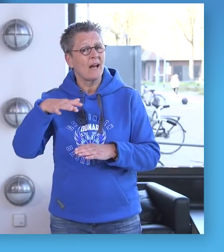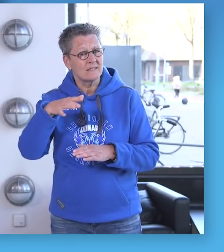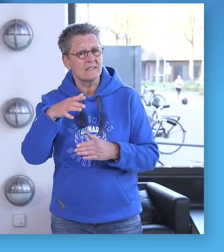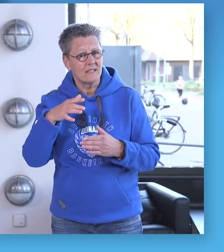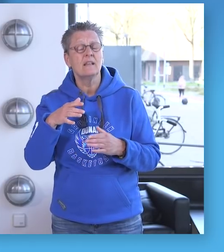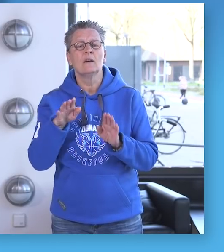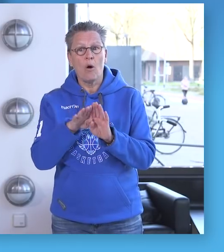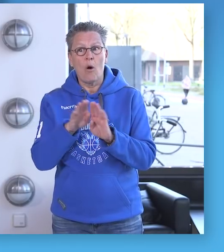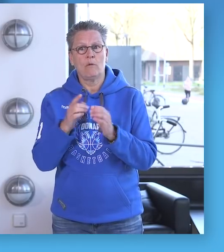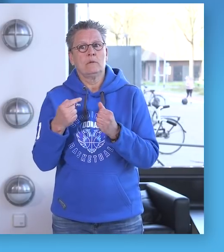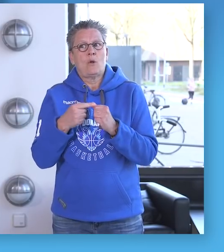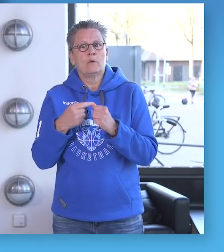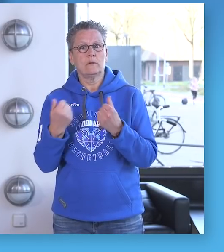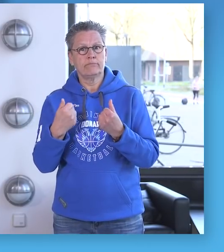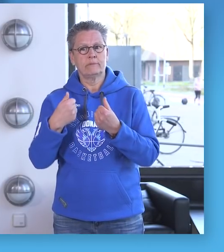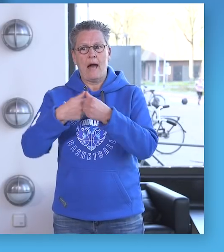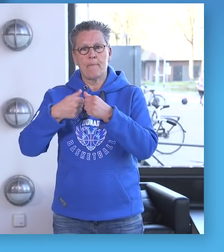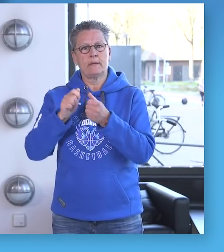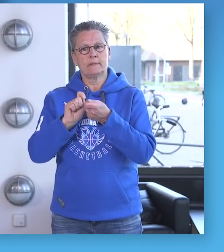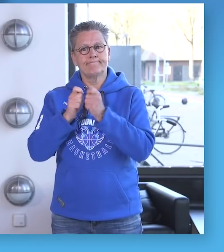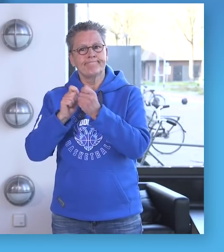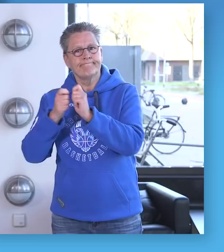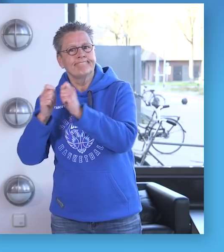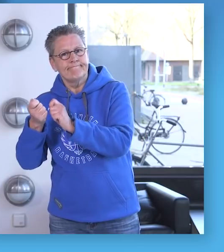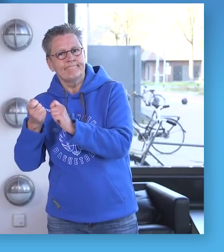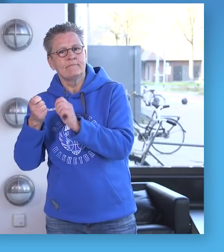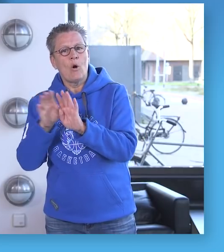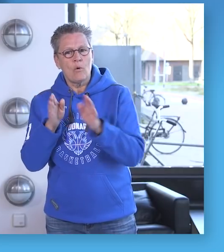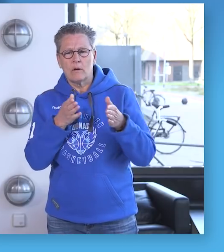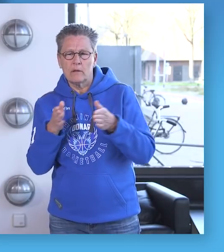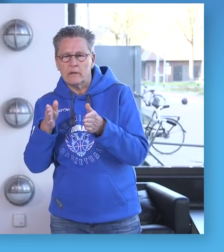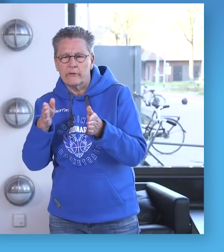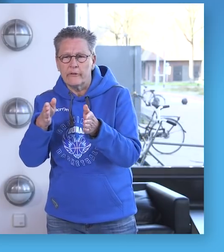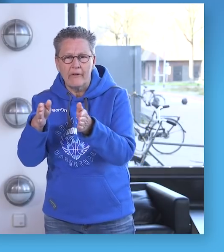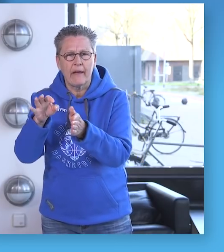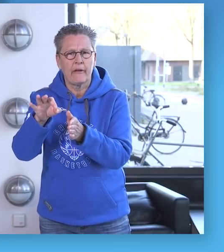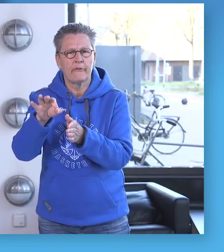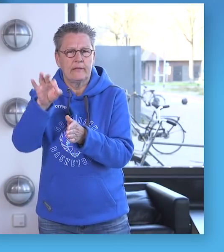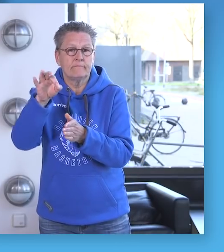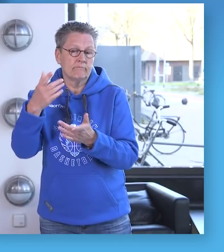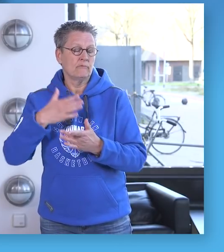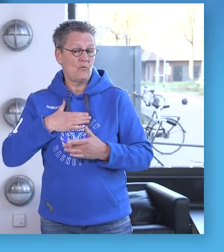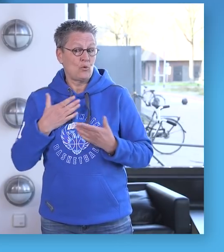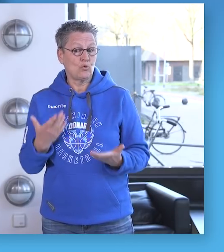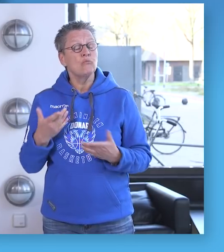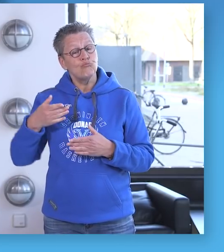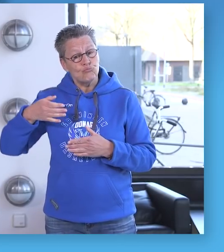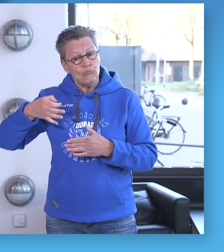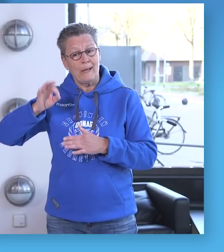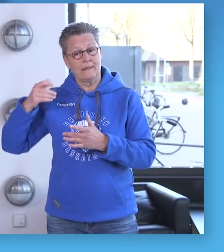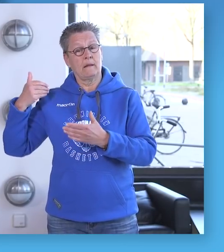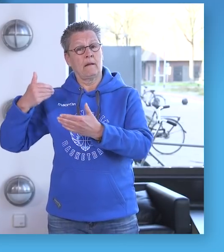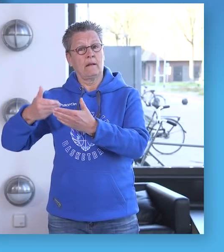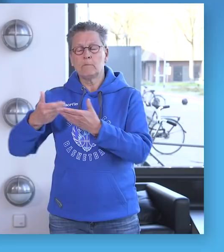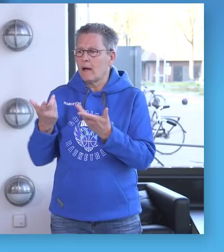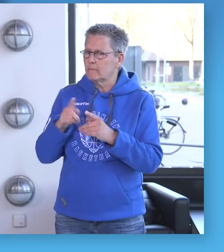ook wel wat aanpassingen vraagt en waar je langzamerhand een beetje een weg in moet vinden. Tenminste, zo voel ik het en dat gaat steeds beter. Maar wat doe je de